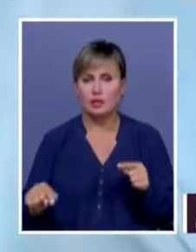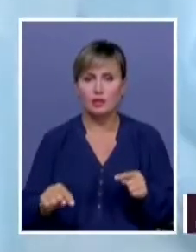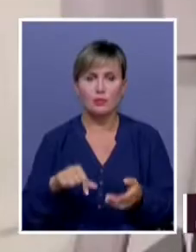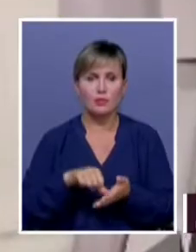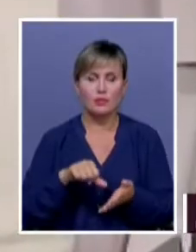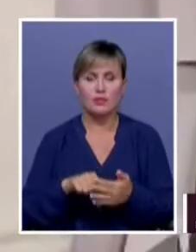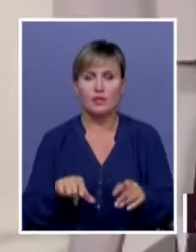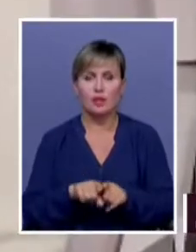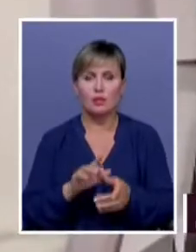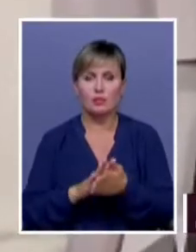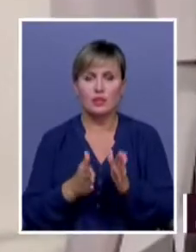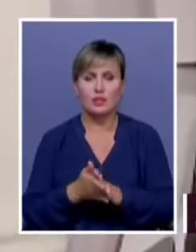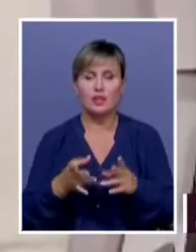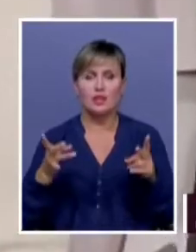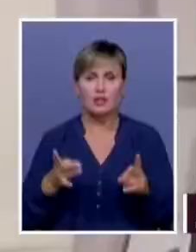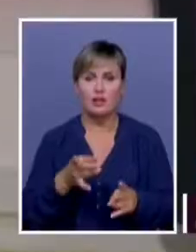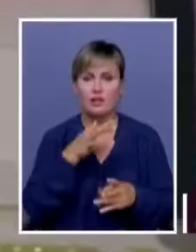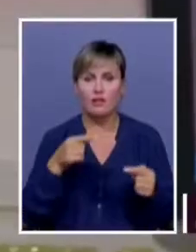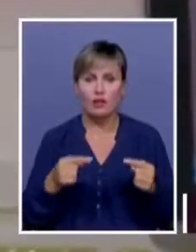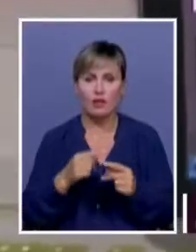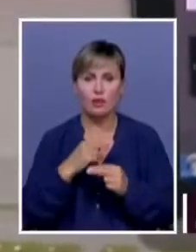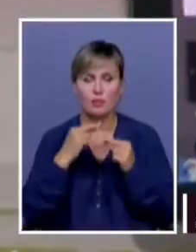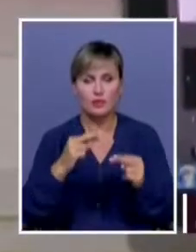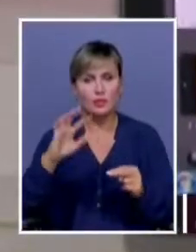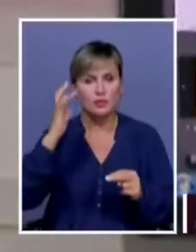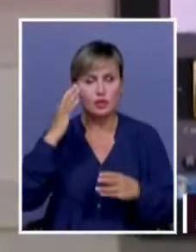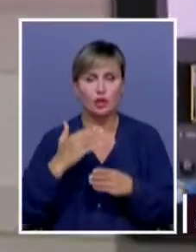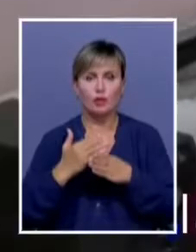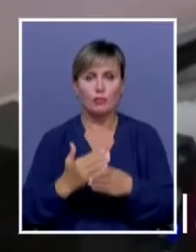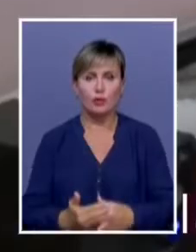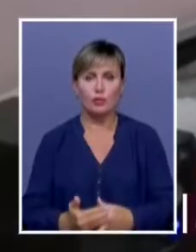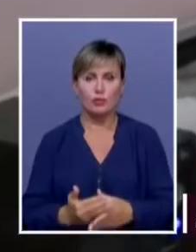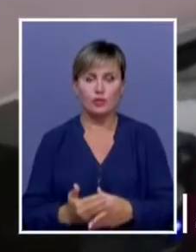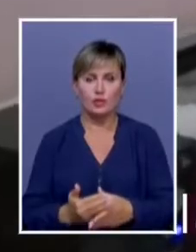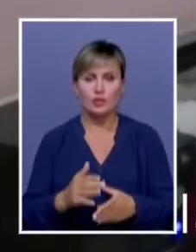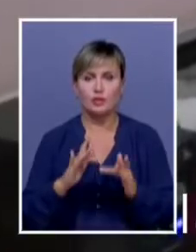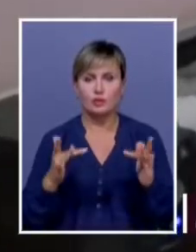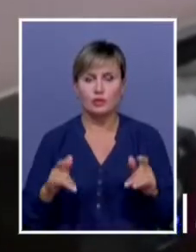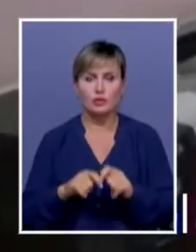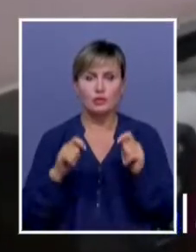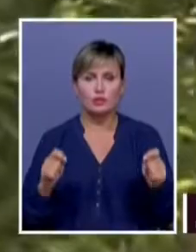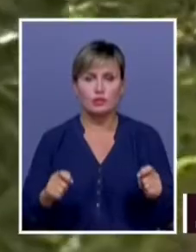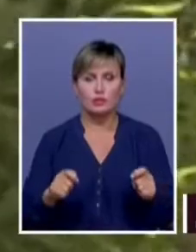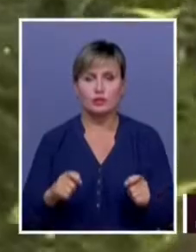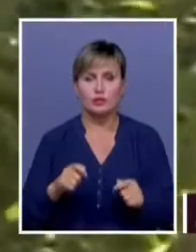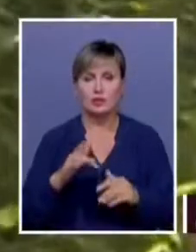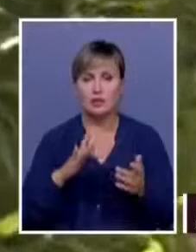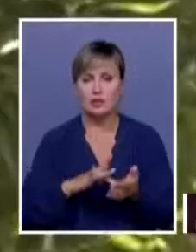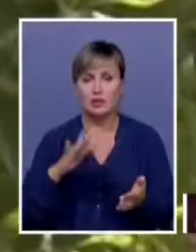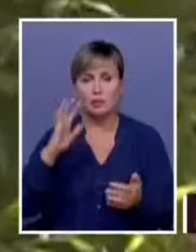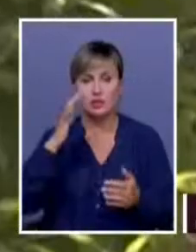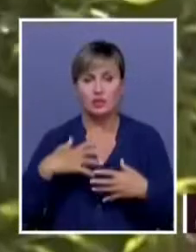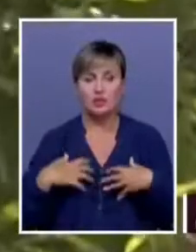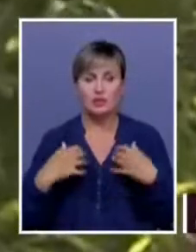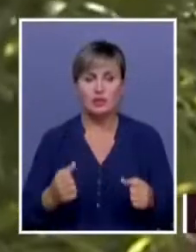таком состоянии необходимо вовремя обратиться за психологической помощью. Сайт, созданный научно-практическим центром психического